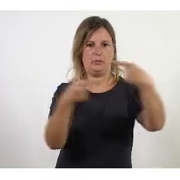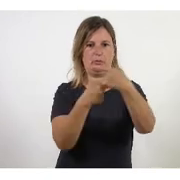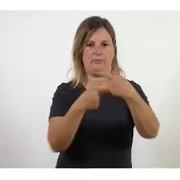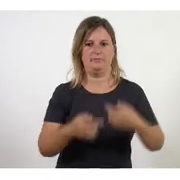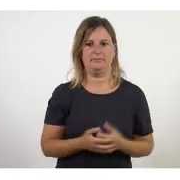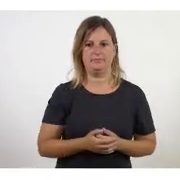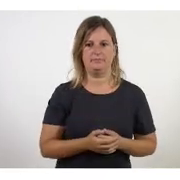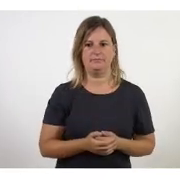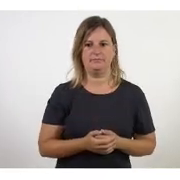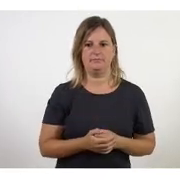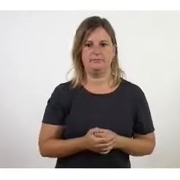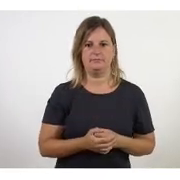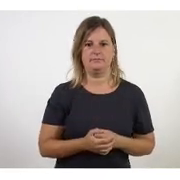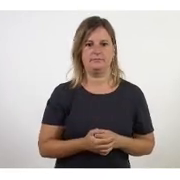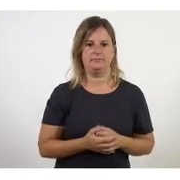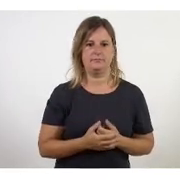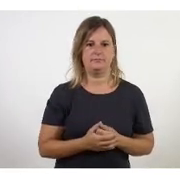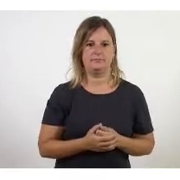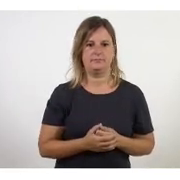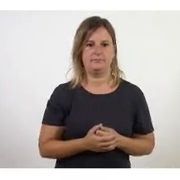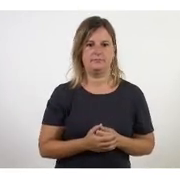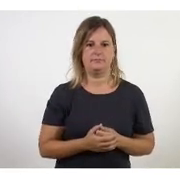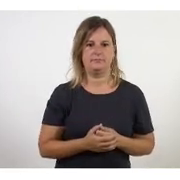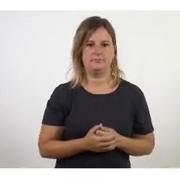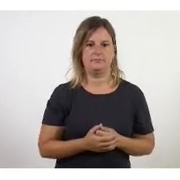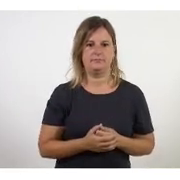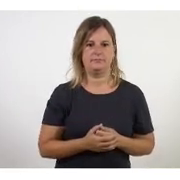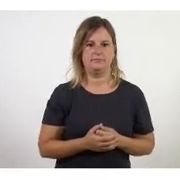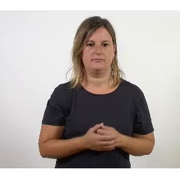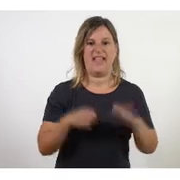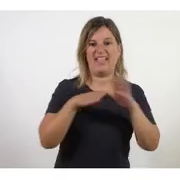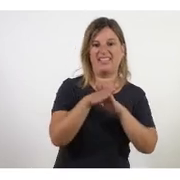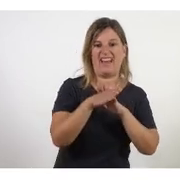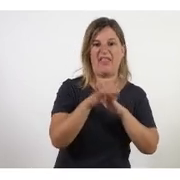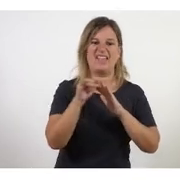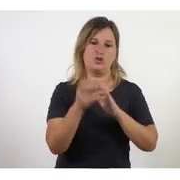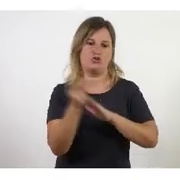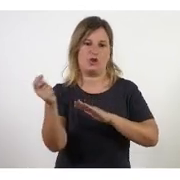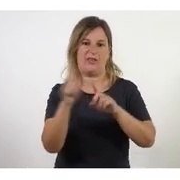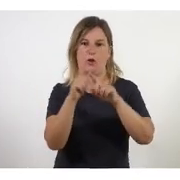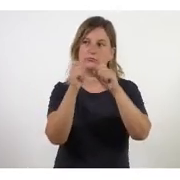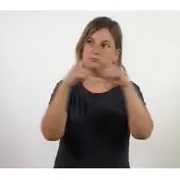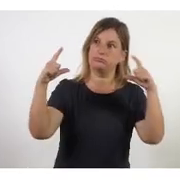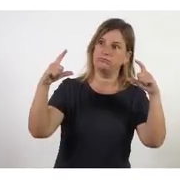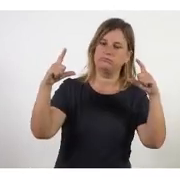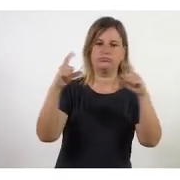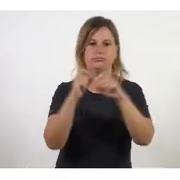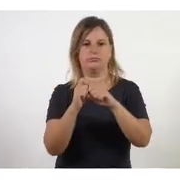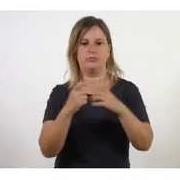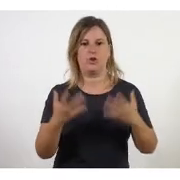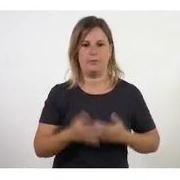Aquesta és la In Animation, Out Animation, Fade, com la seva companya. I dic